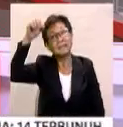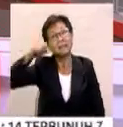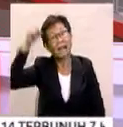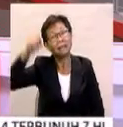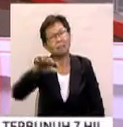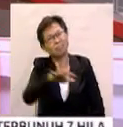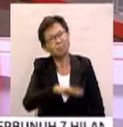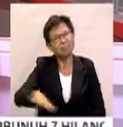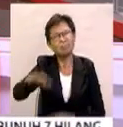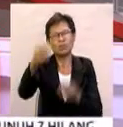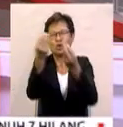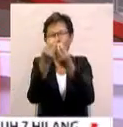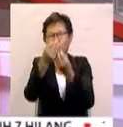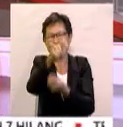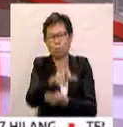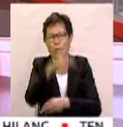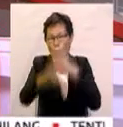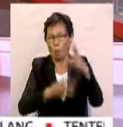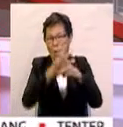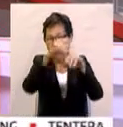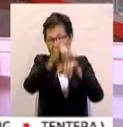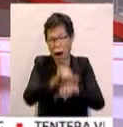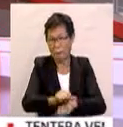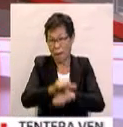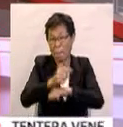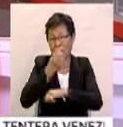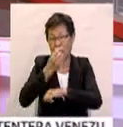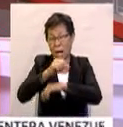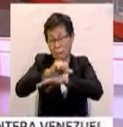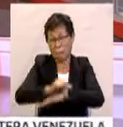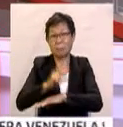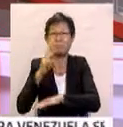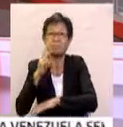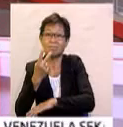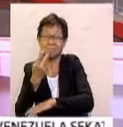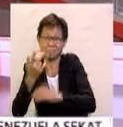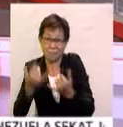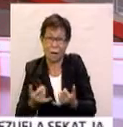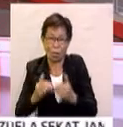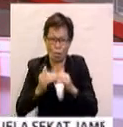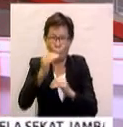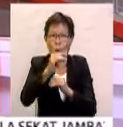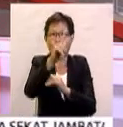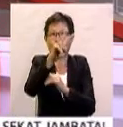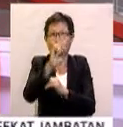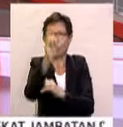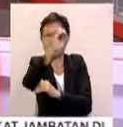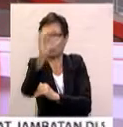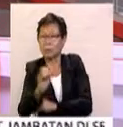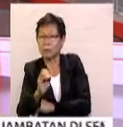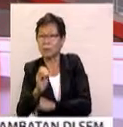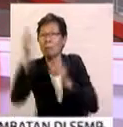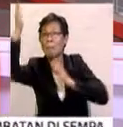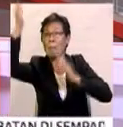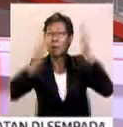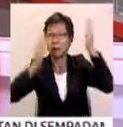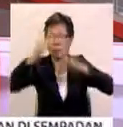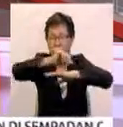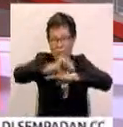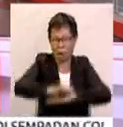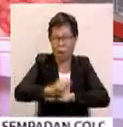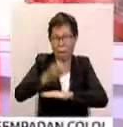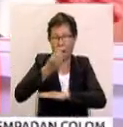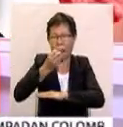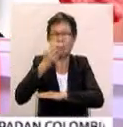Saudara, dianggarkan populasi dunia yang mengamalkan makanan berasaskan sayuran ketika ini melebihi 20%. Di Malaysia pula